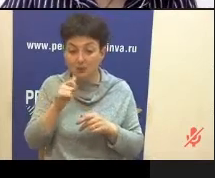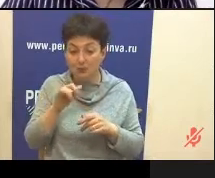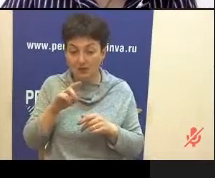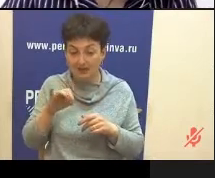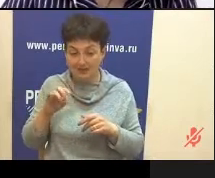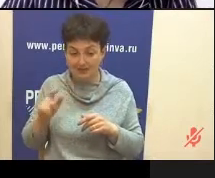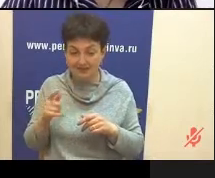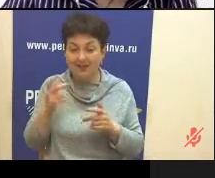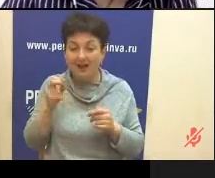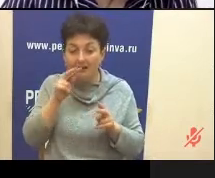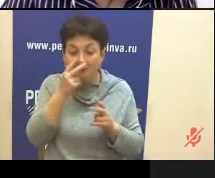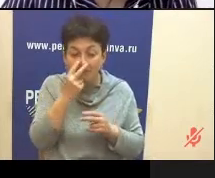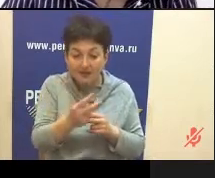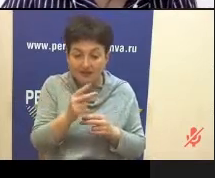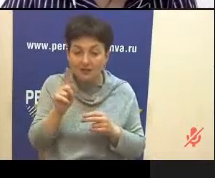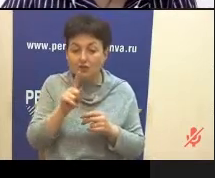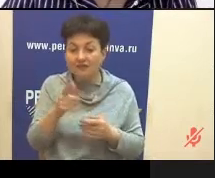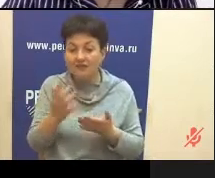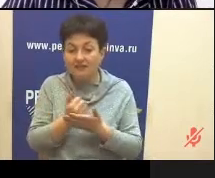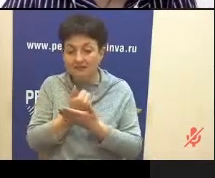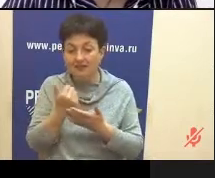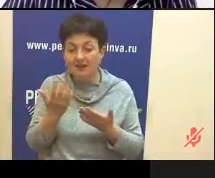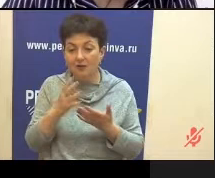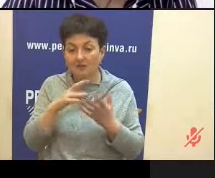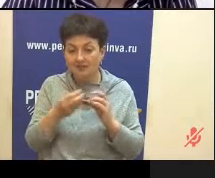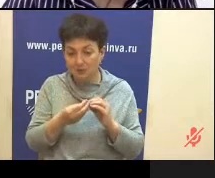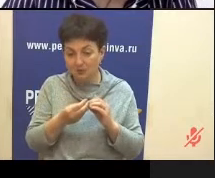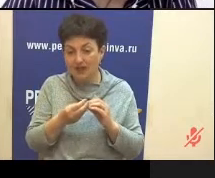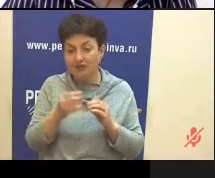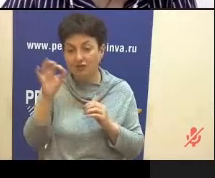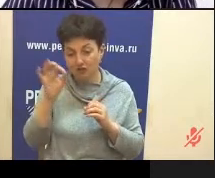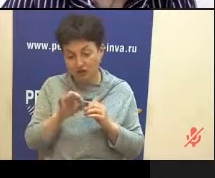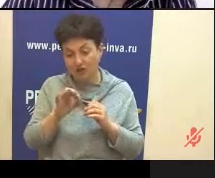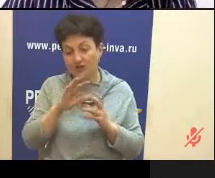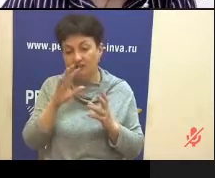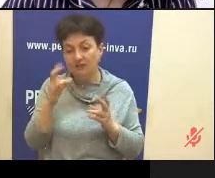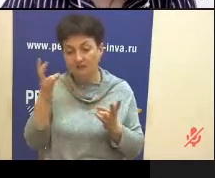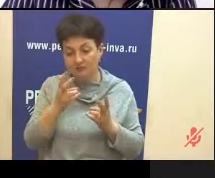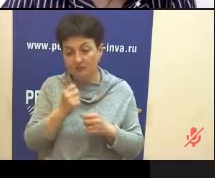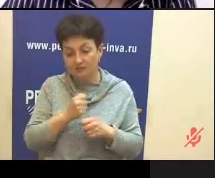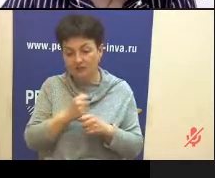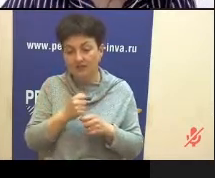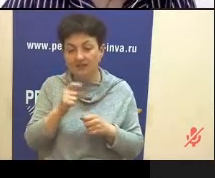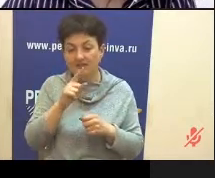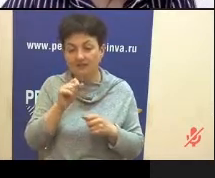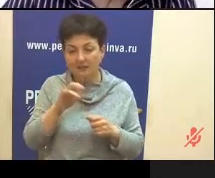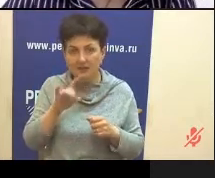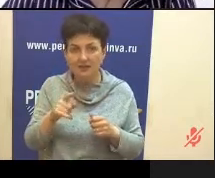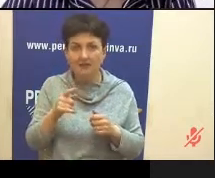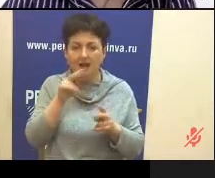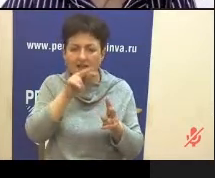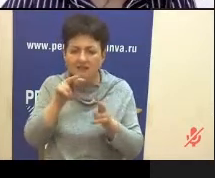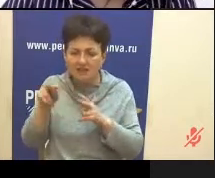Как отследить эту гугловость, как понять, как посмотреть, что вы достигли этого результата? Чаще